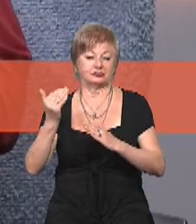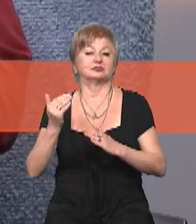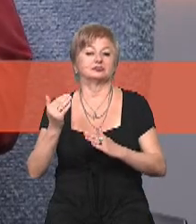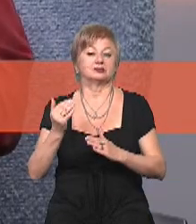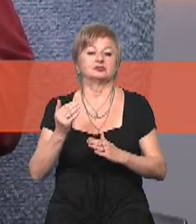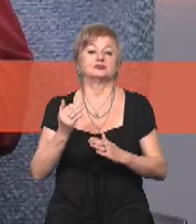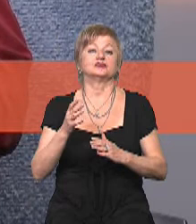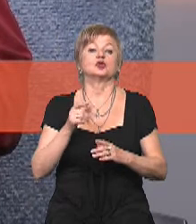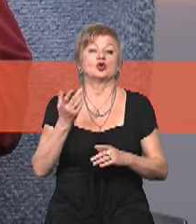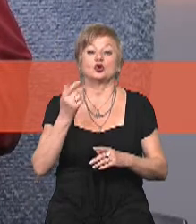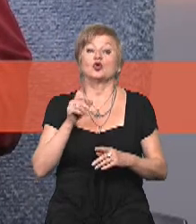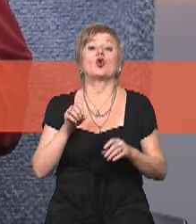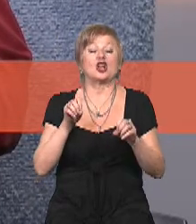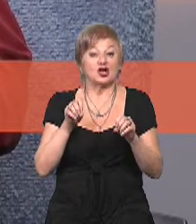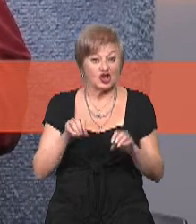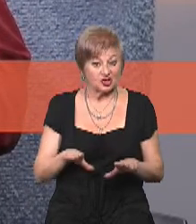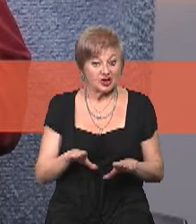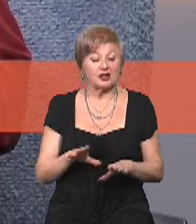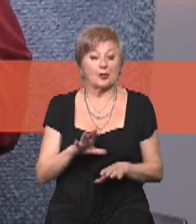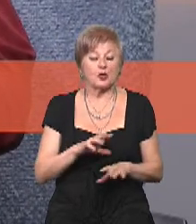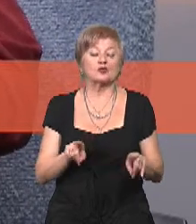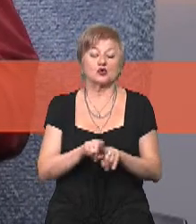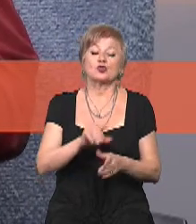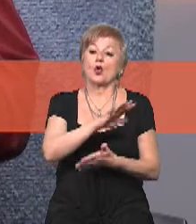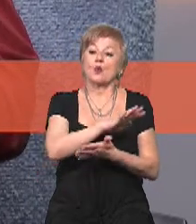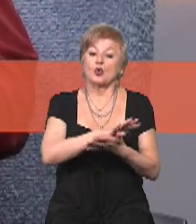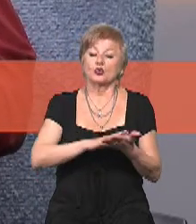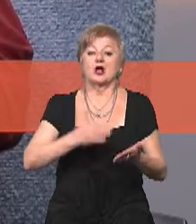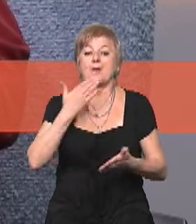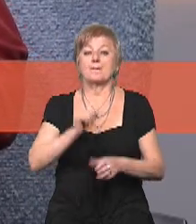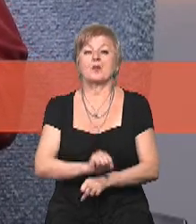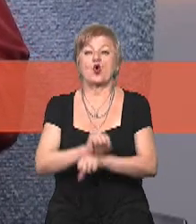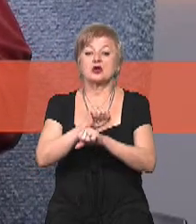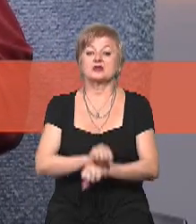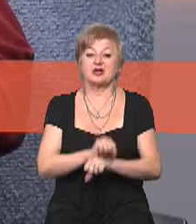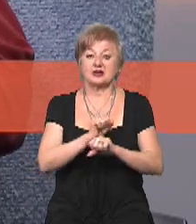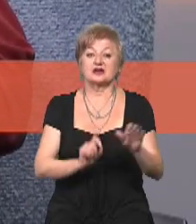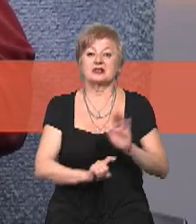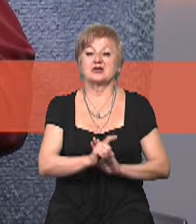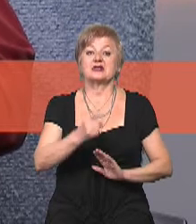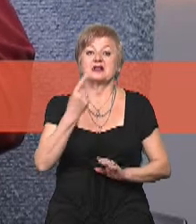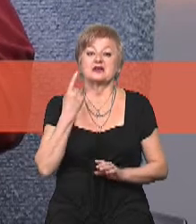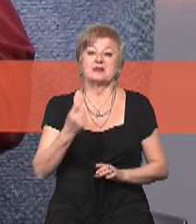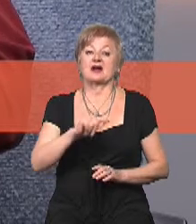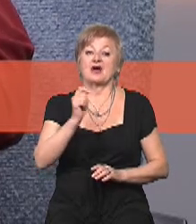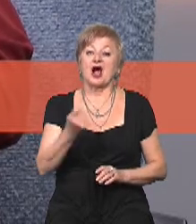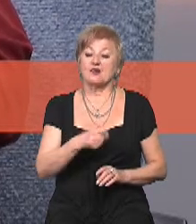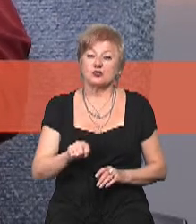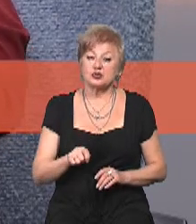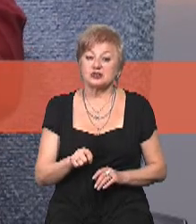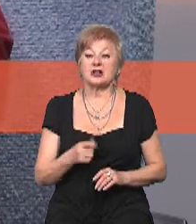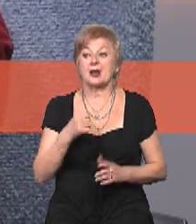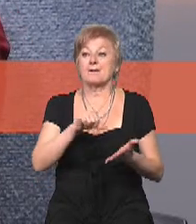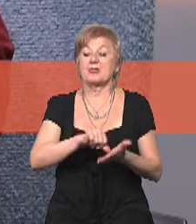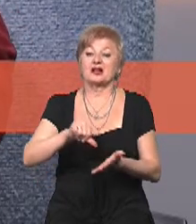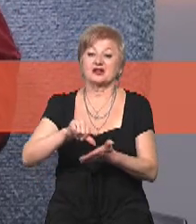попри ухвалене рішення, продовжується мітинг протесту. Він триває вже з 1 серпня. І